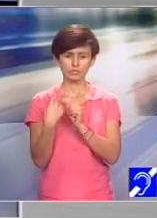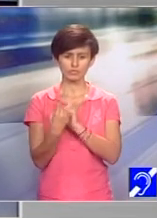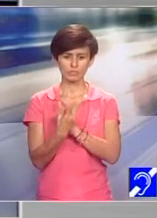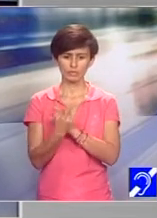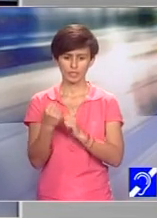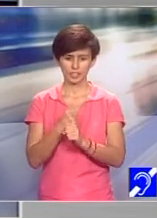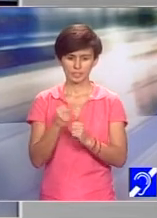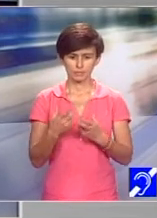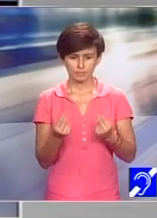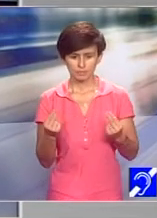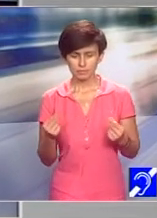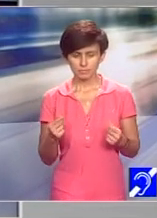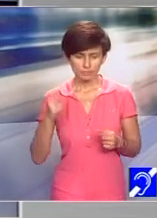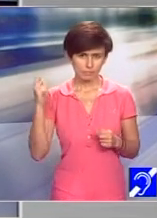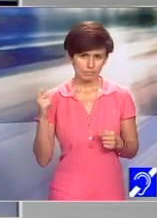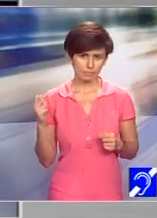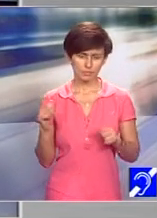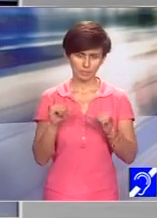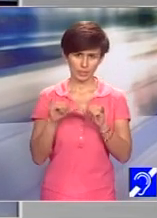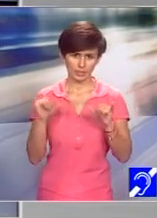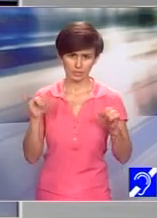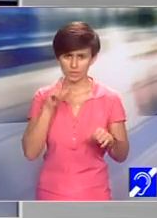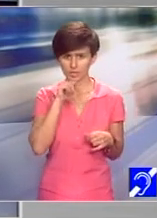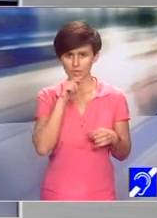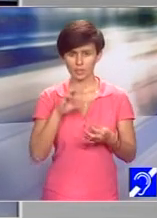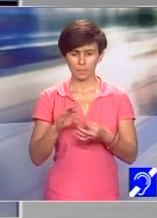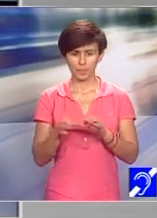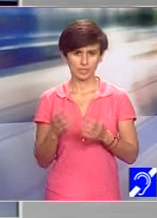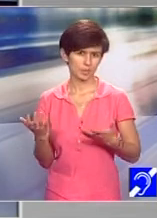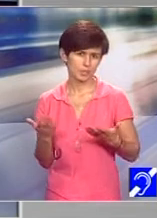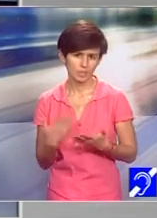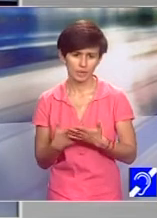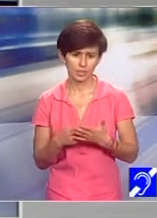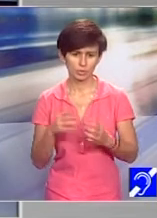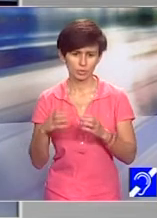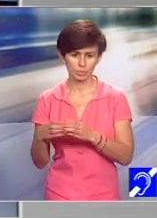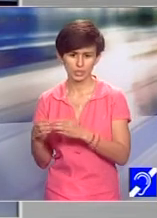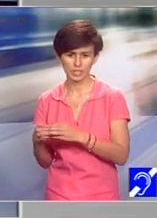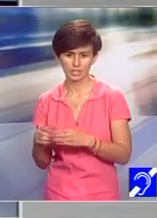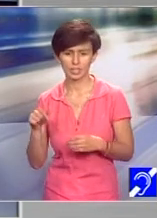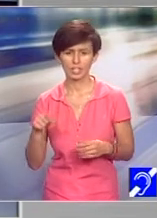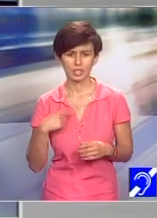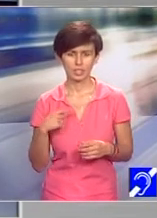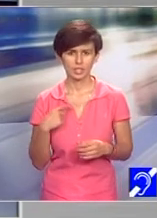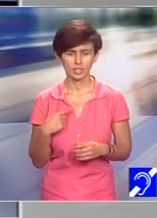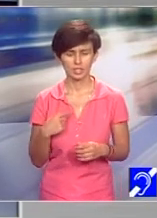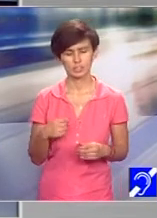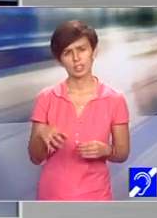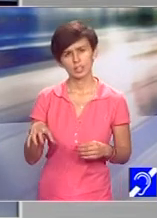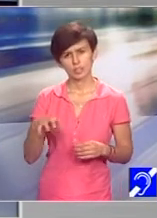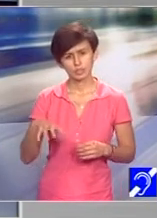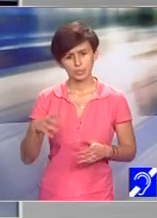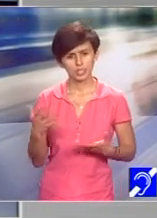țările dezvoltate și unde înseamnă ceva pentru comunitate, ea este o ancoră a comunității. Este spațiul